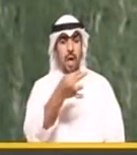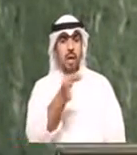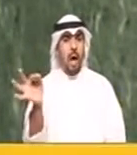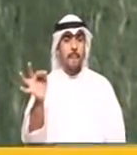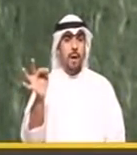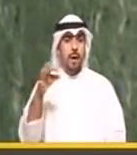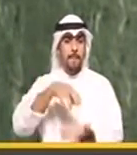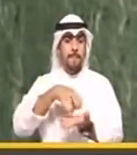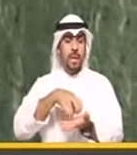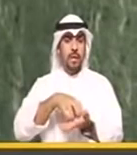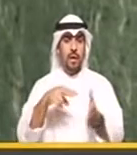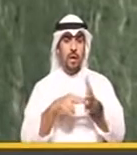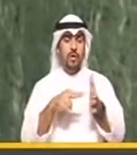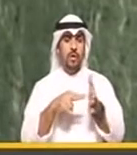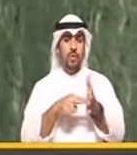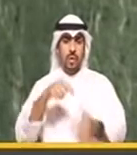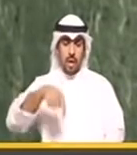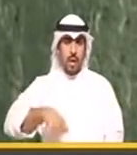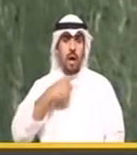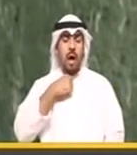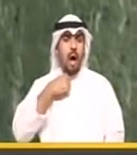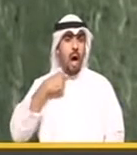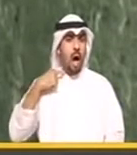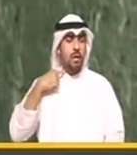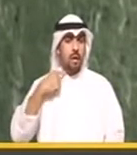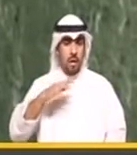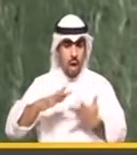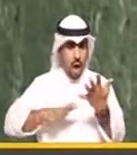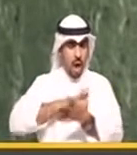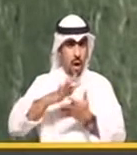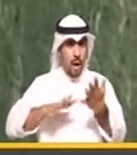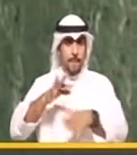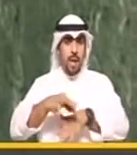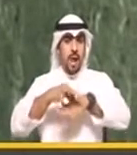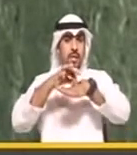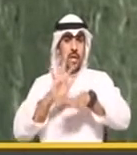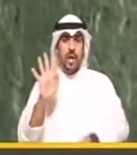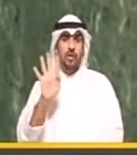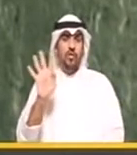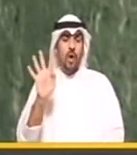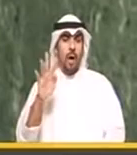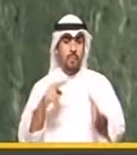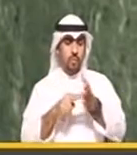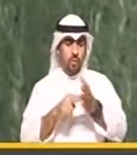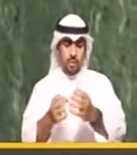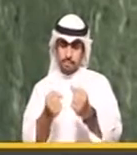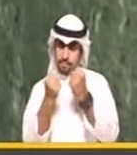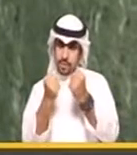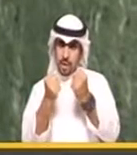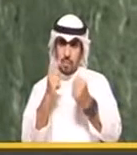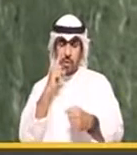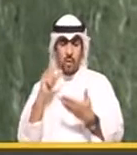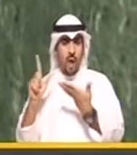في ظل التدهور الخطير للوضع الانساني الذي ادى الى تشريد